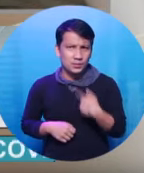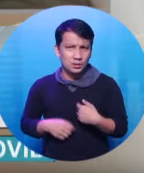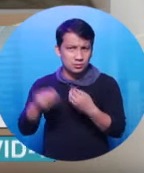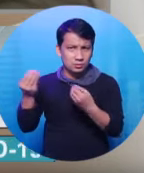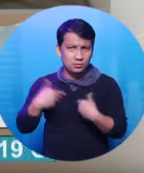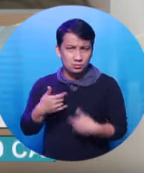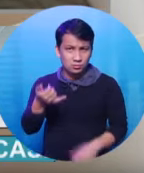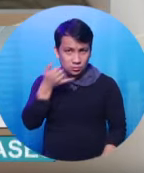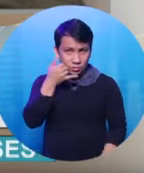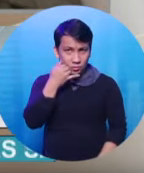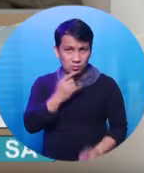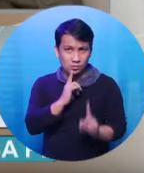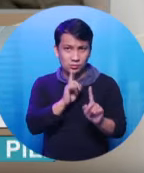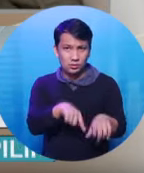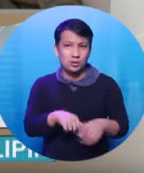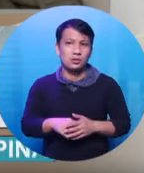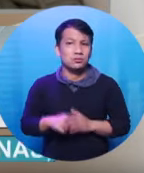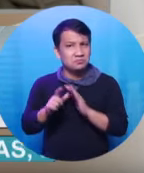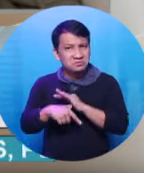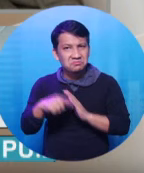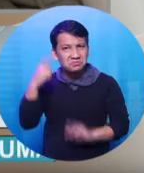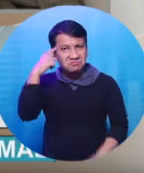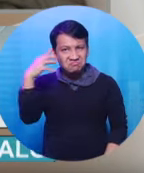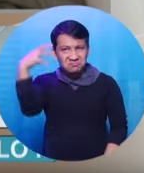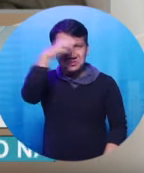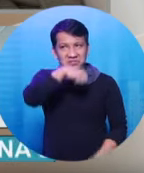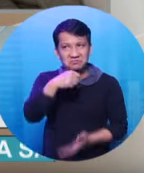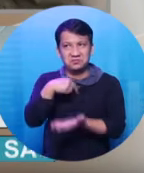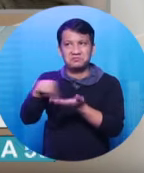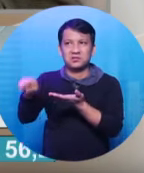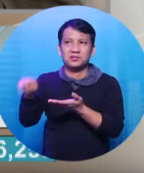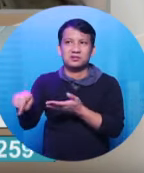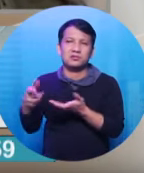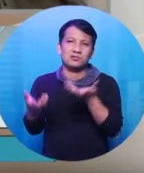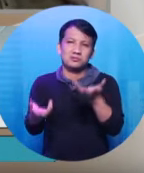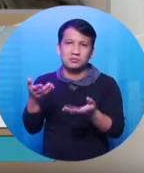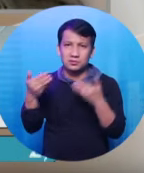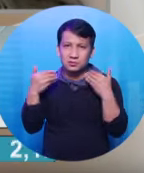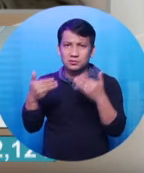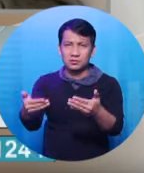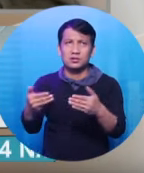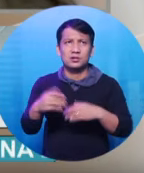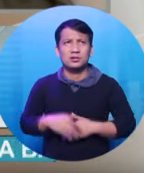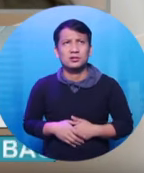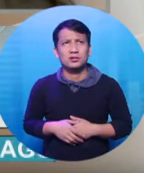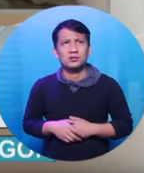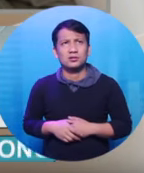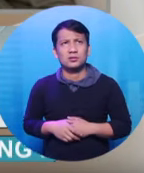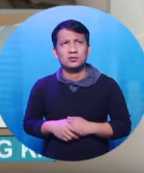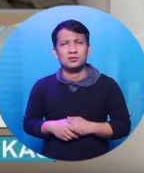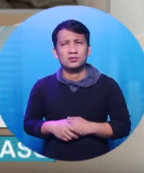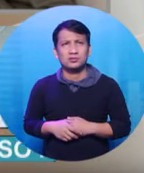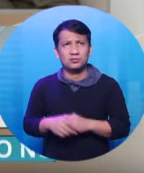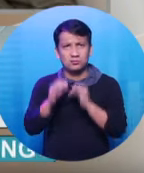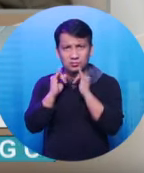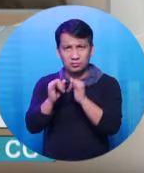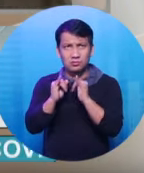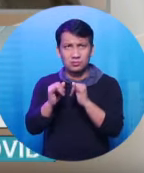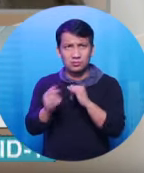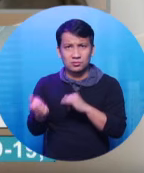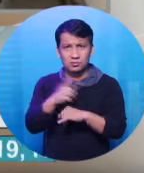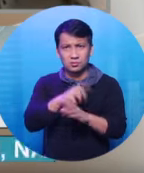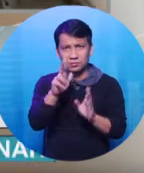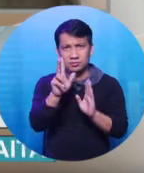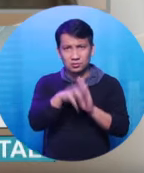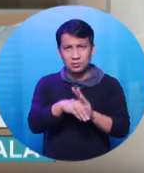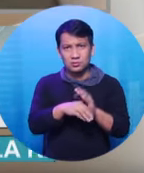tawag. Otherwise, pag-iisipan po namin na nabili po kayo. Pagpapatuloy ko po itong interview, in 3